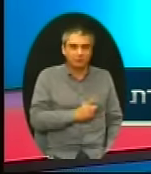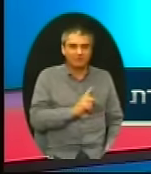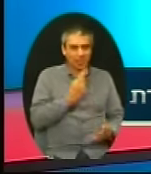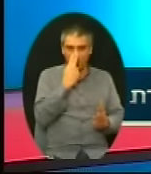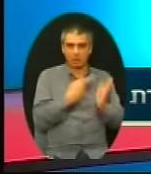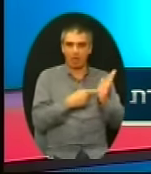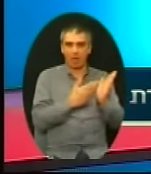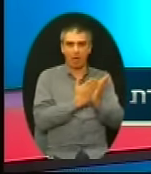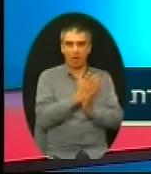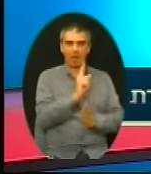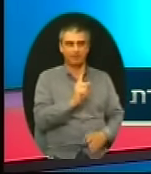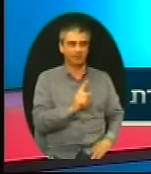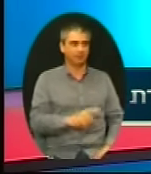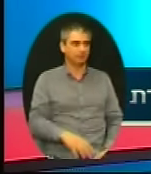אמין.